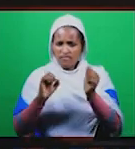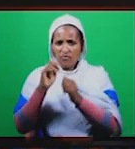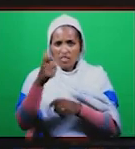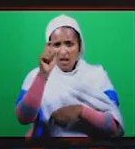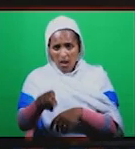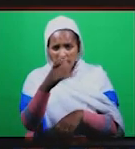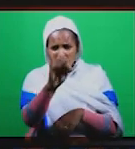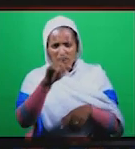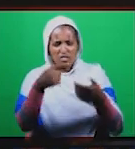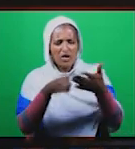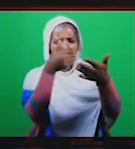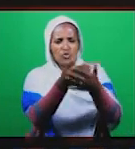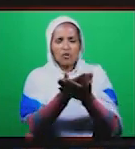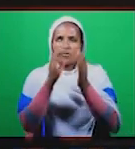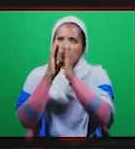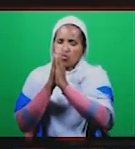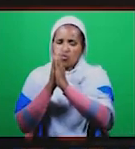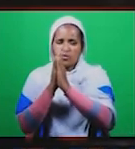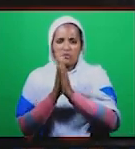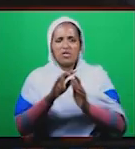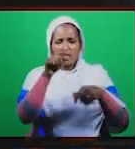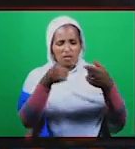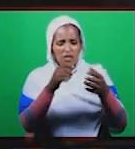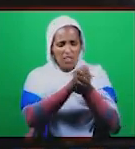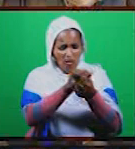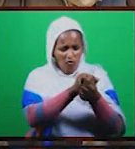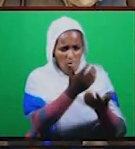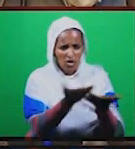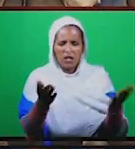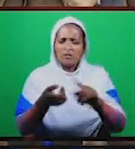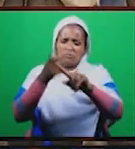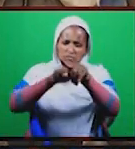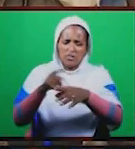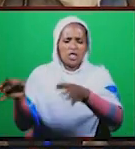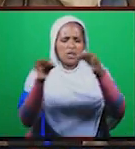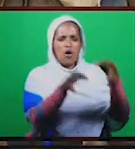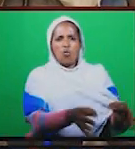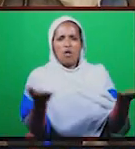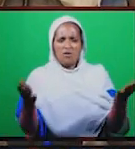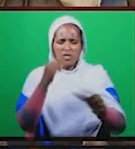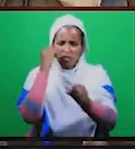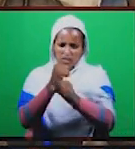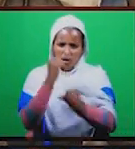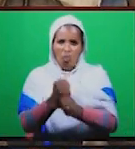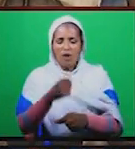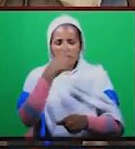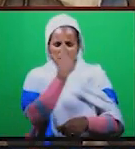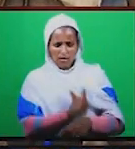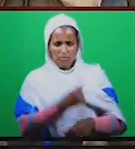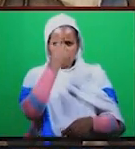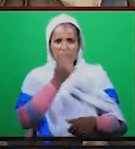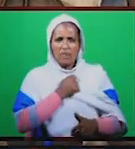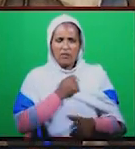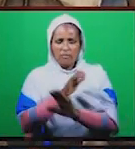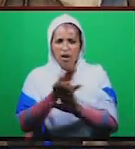ትታደረባችሁ፣ ያኔ እንደው ለጥሩ ነገር ነው መቅናት፣ ለጥሩ ነገር መፋጠን እንጂ ስለደረሰው ነገር ጸልዩበት፣